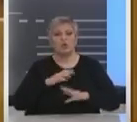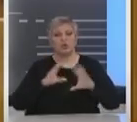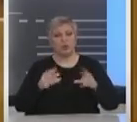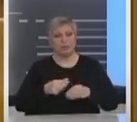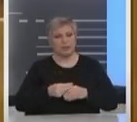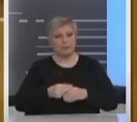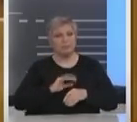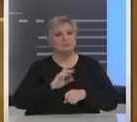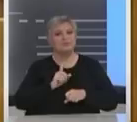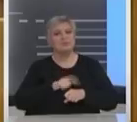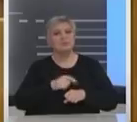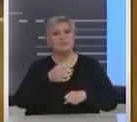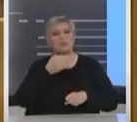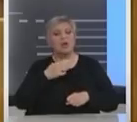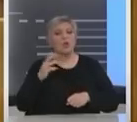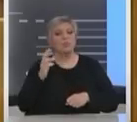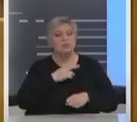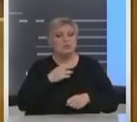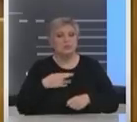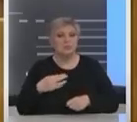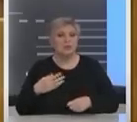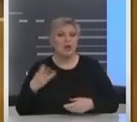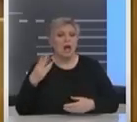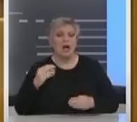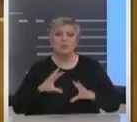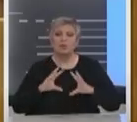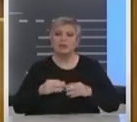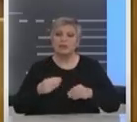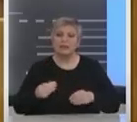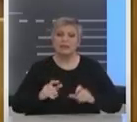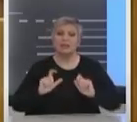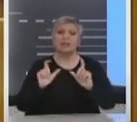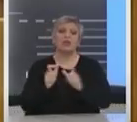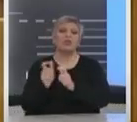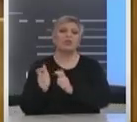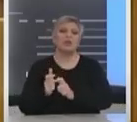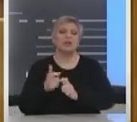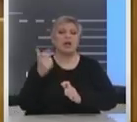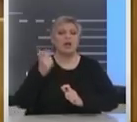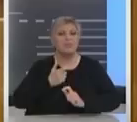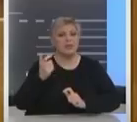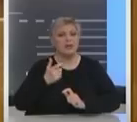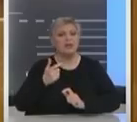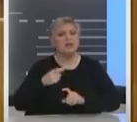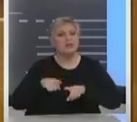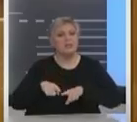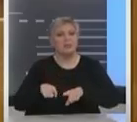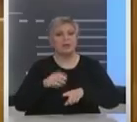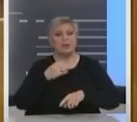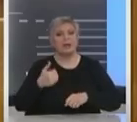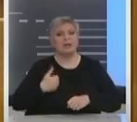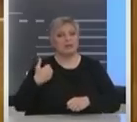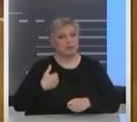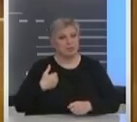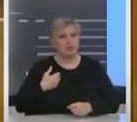Πρωθυπουργός και έλεγε για τα νέα επιδόματα, τα οικογενειακά και ταυτόχρονα μιλούσε και για τους νέους εργαζόμενους, από τους κυρίους